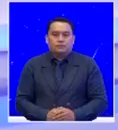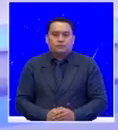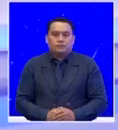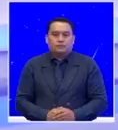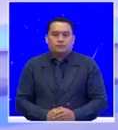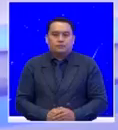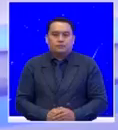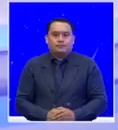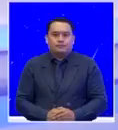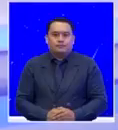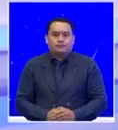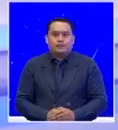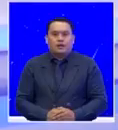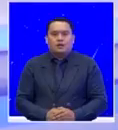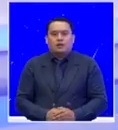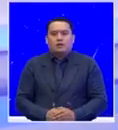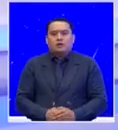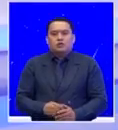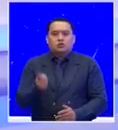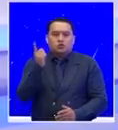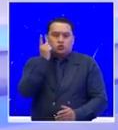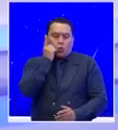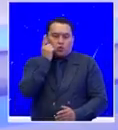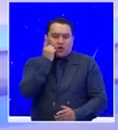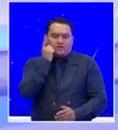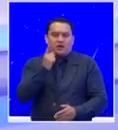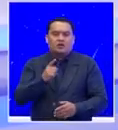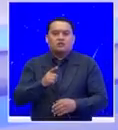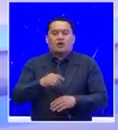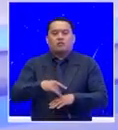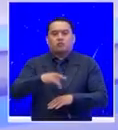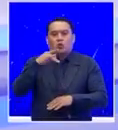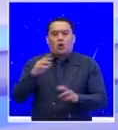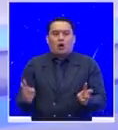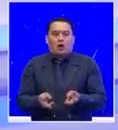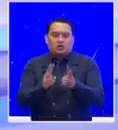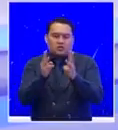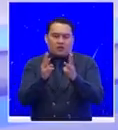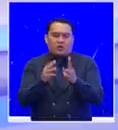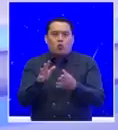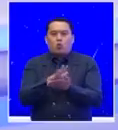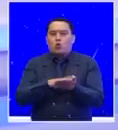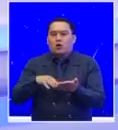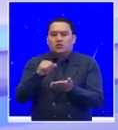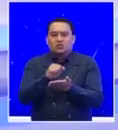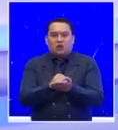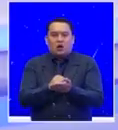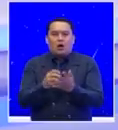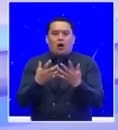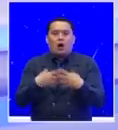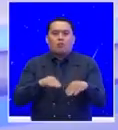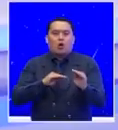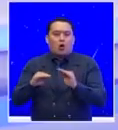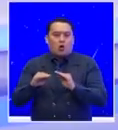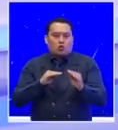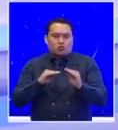Британцы жгут. Как минимум два десятка сотовых вышек королевства пострадали от огня. Вандалы уничтожают оборудование, по мнению